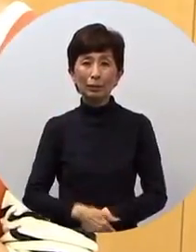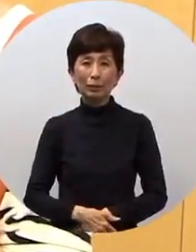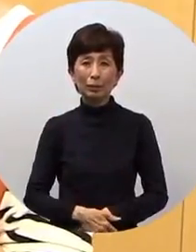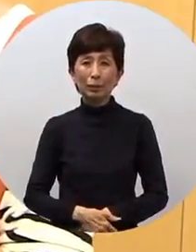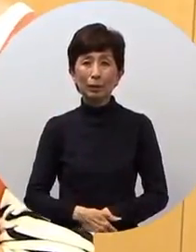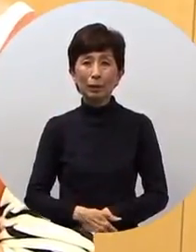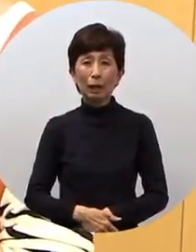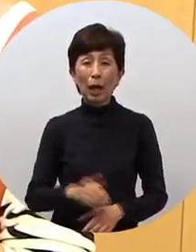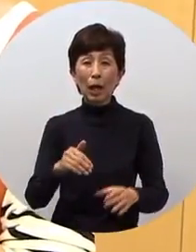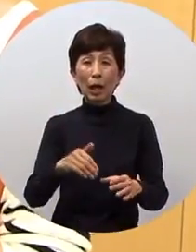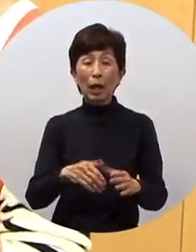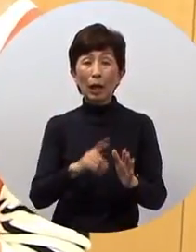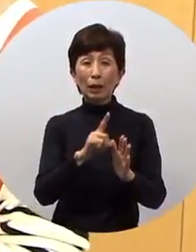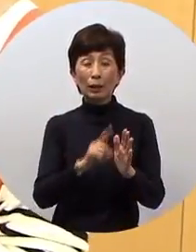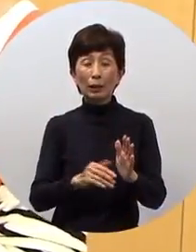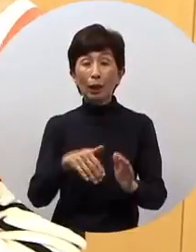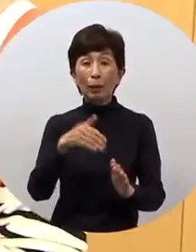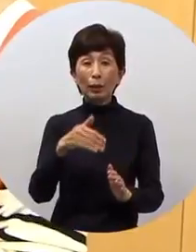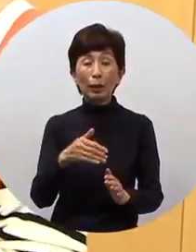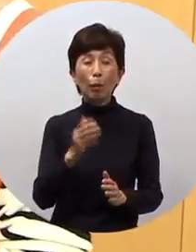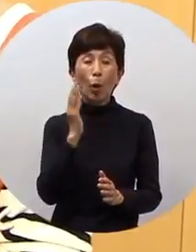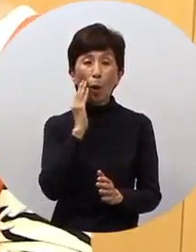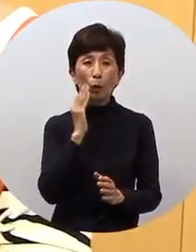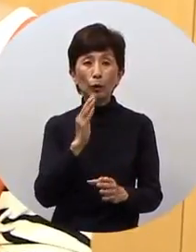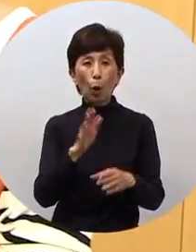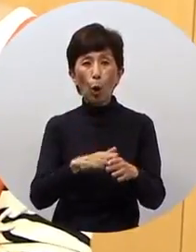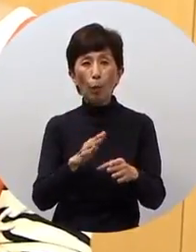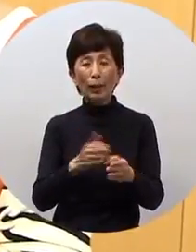。 冷めても美味しいのでお弁当にもどうぞ。